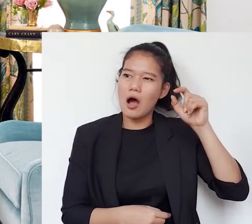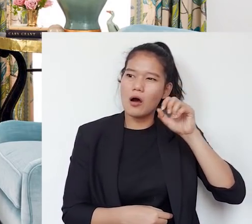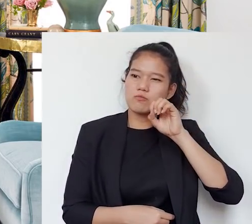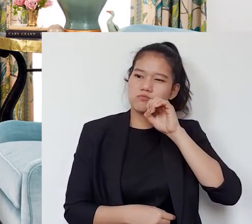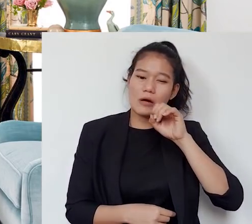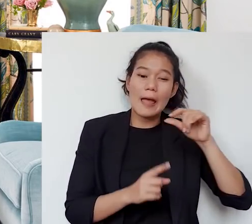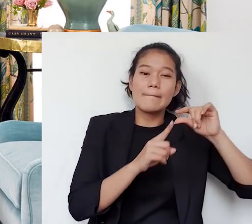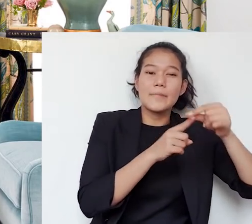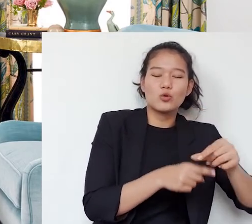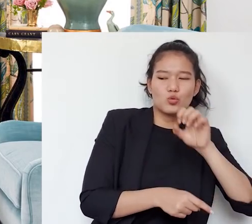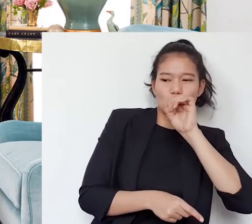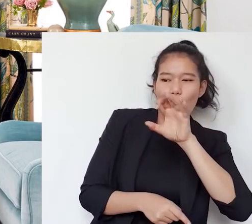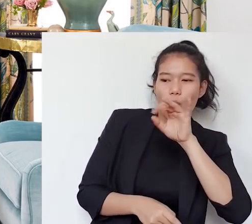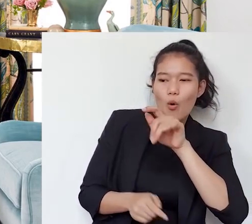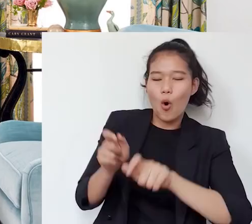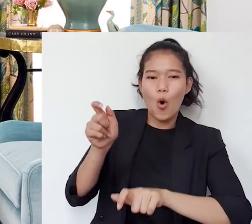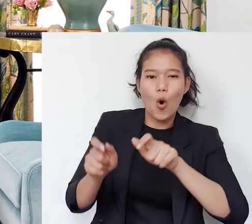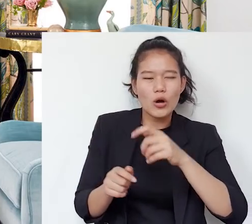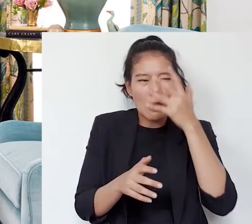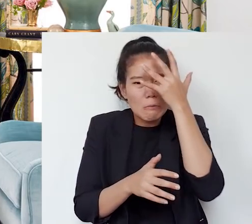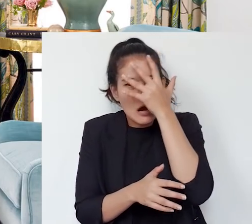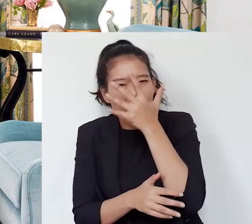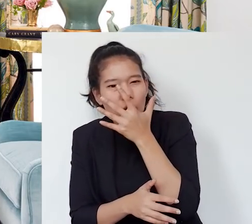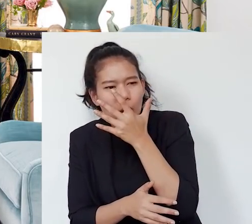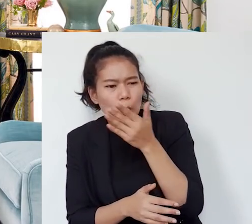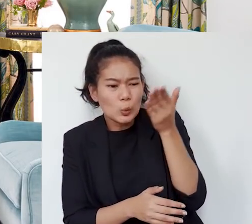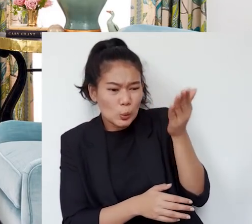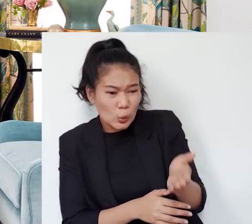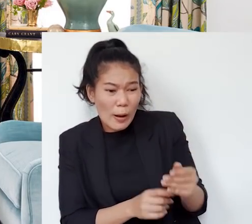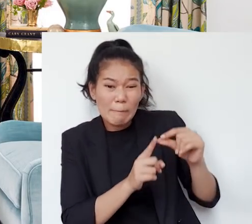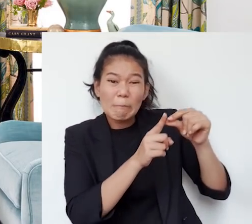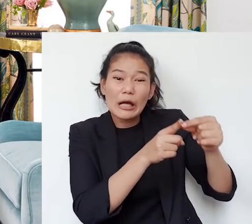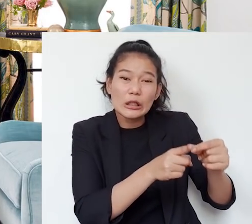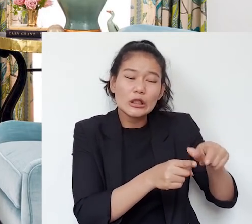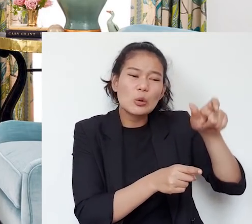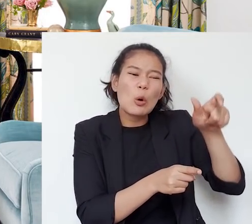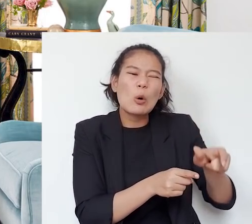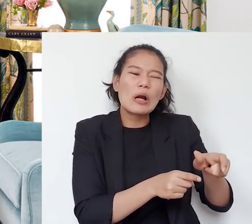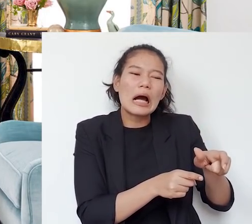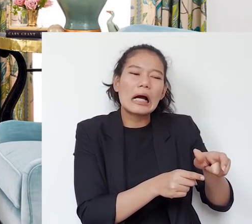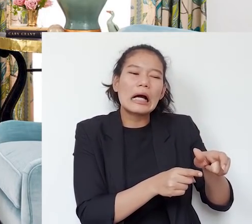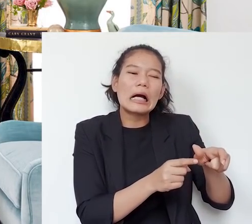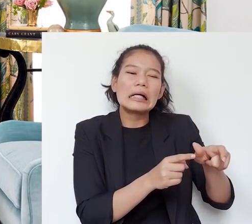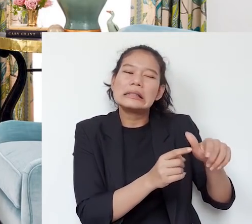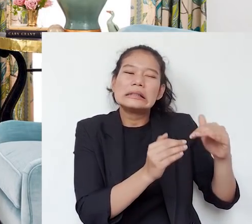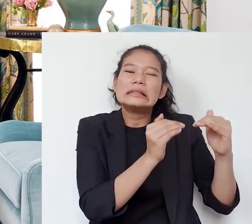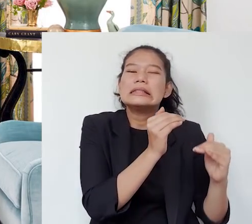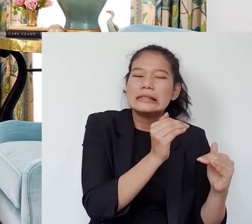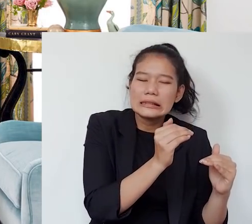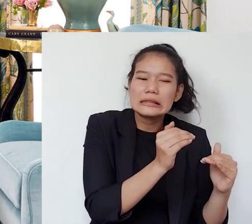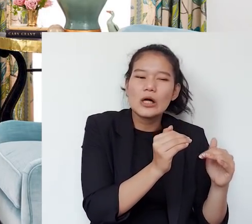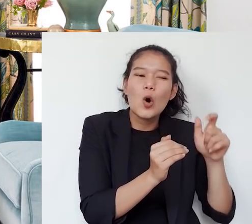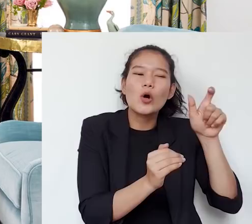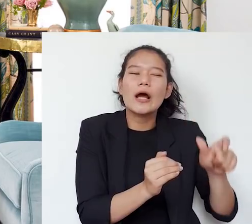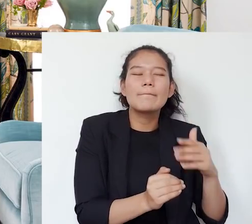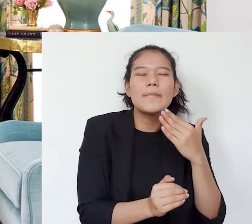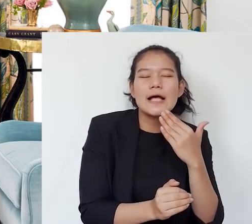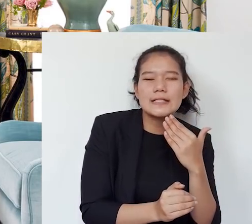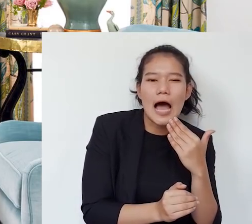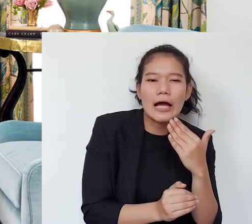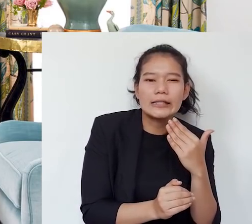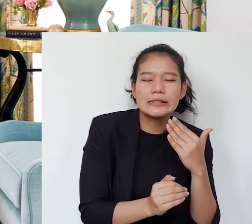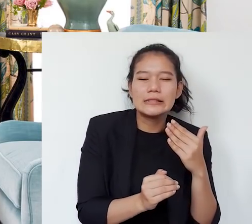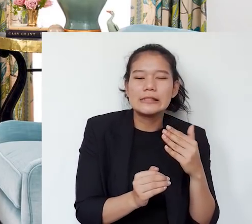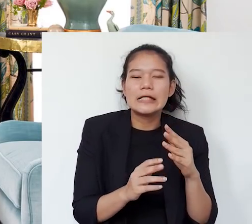mulut Petrus. Orang biasa, nelayan, orang kecil, beda kelas sama mereka. Yang